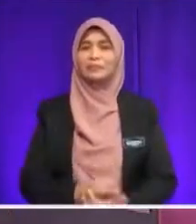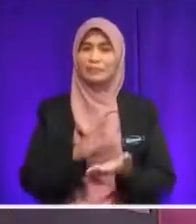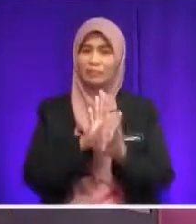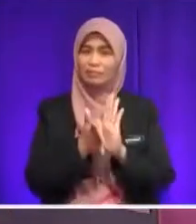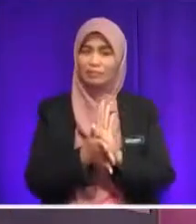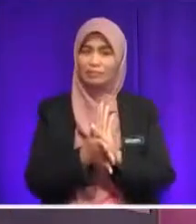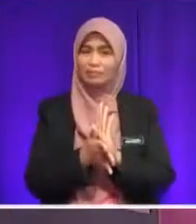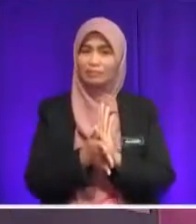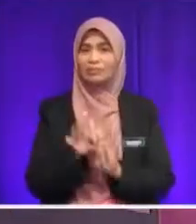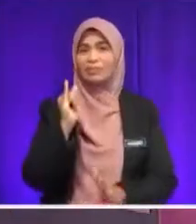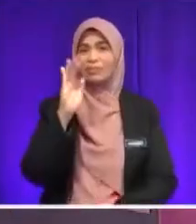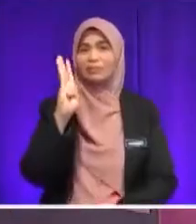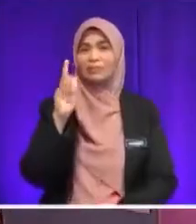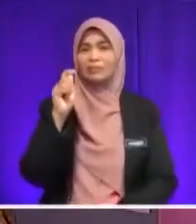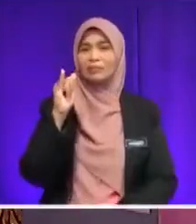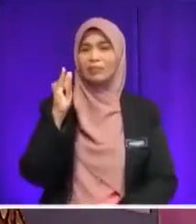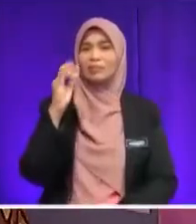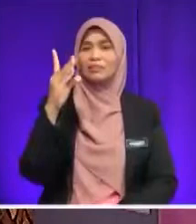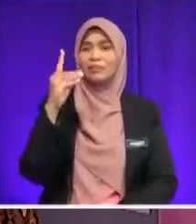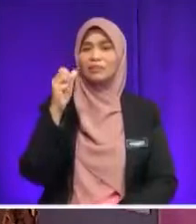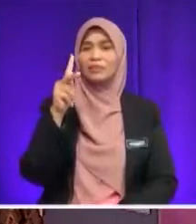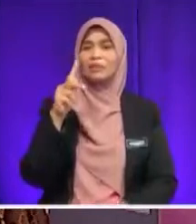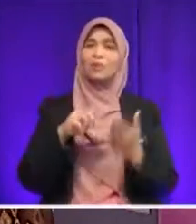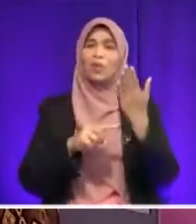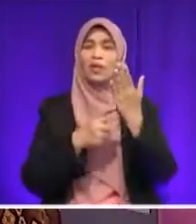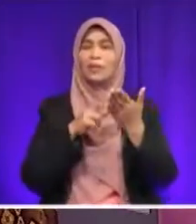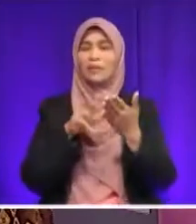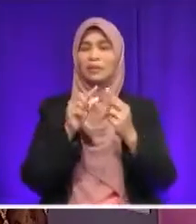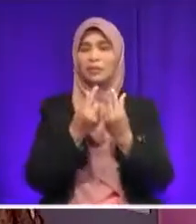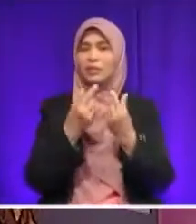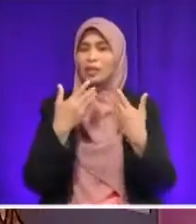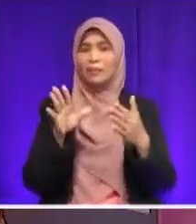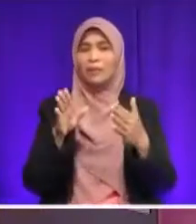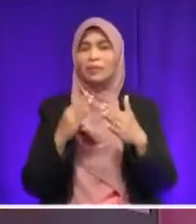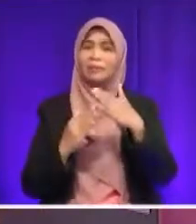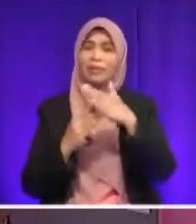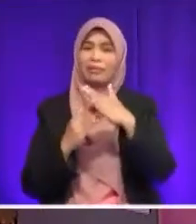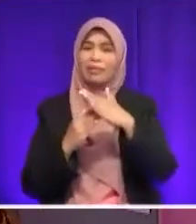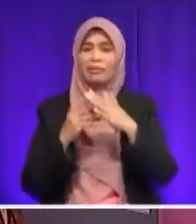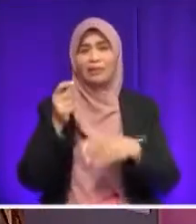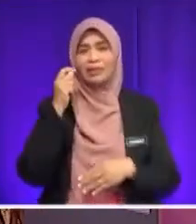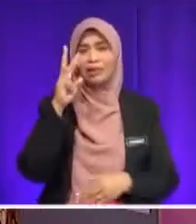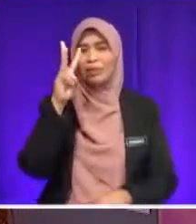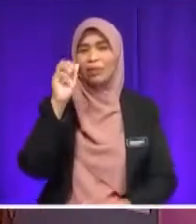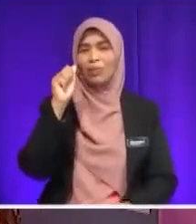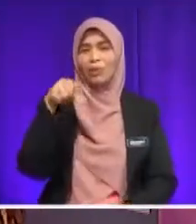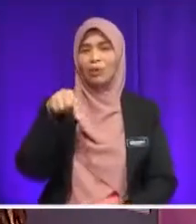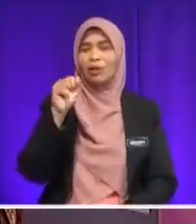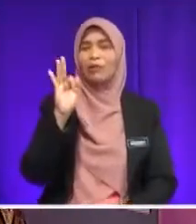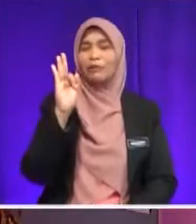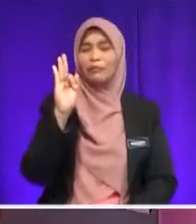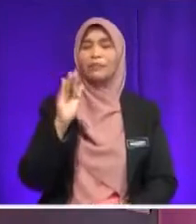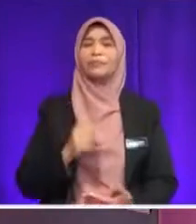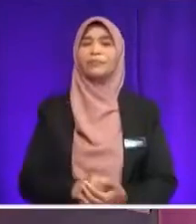tidak nih memulihkan bacaan Alquran selepas waqaf kancil pas kita tutup dan